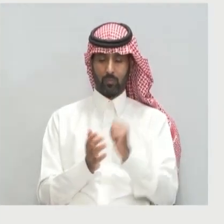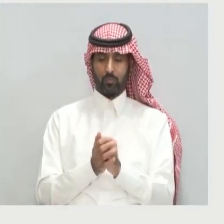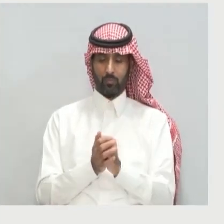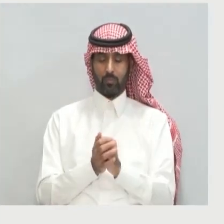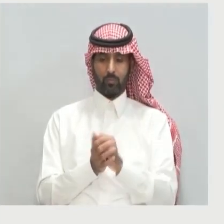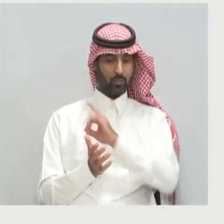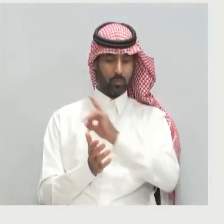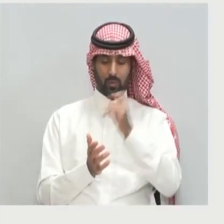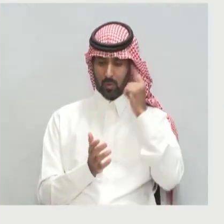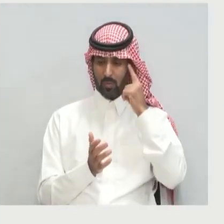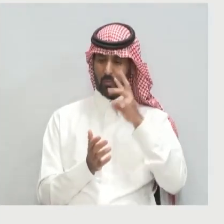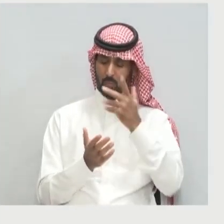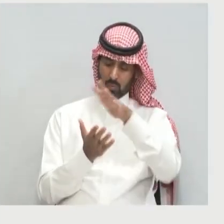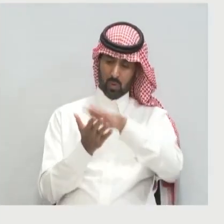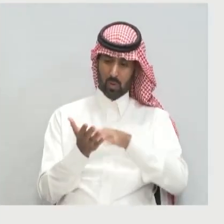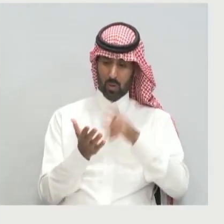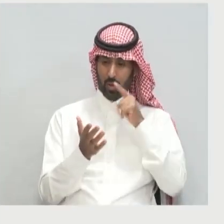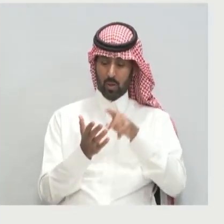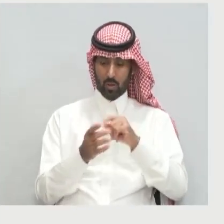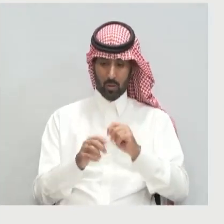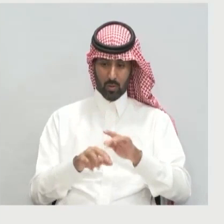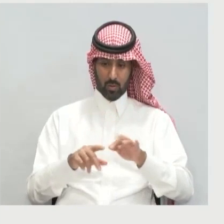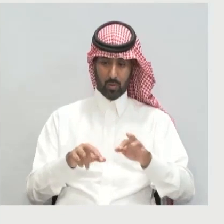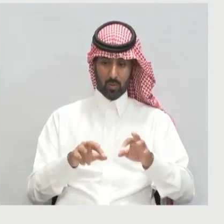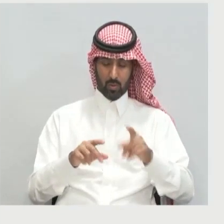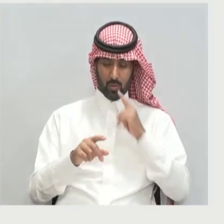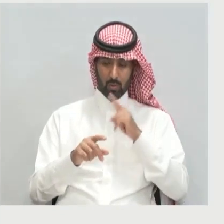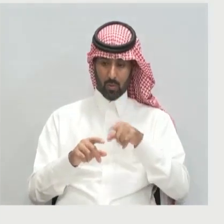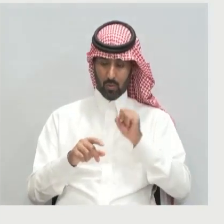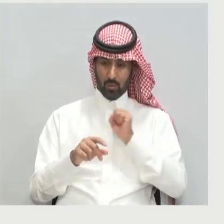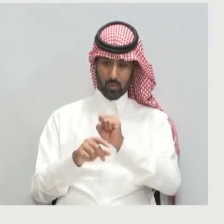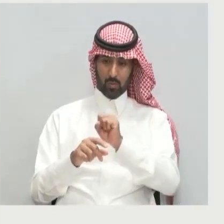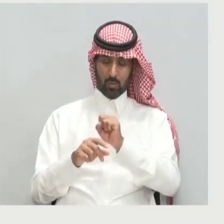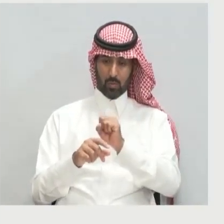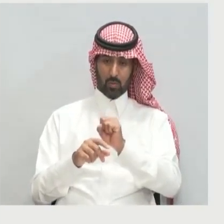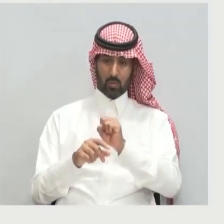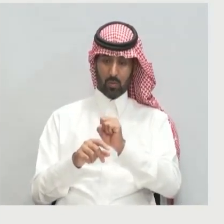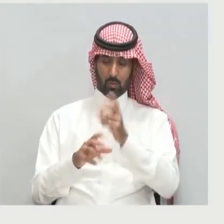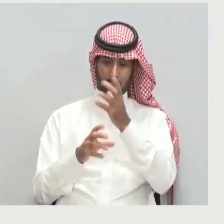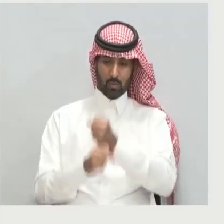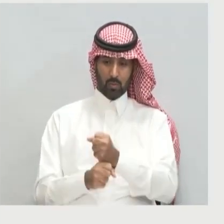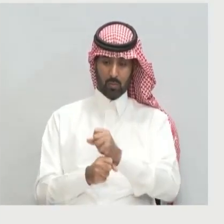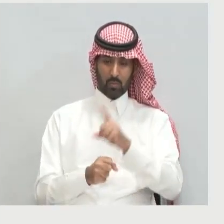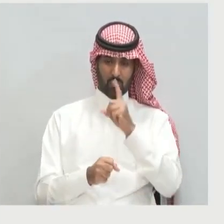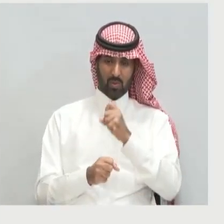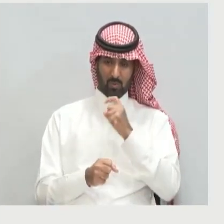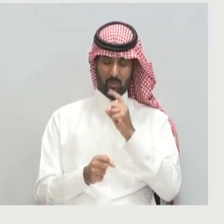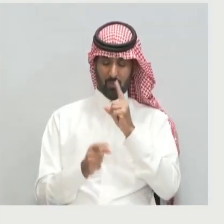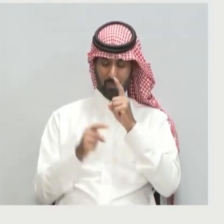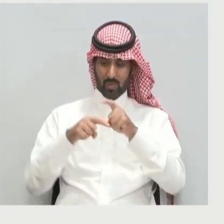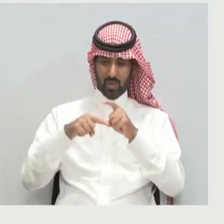لا تفترض ان المحتوى الذي عينته على انه خاص برايفت امن بنسبه 100%